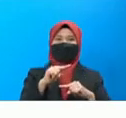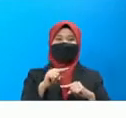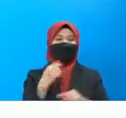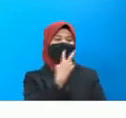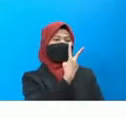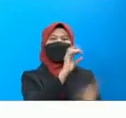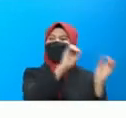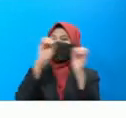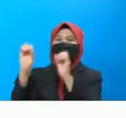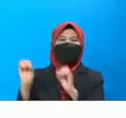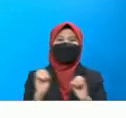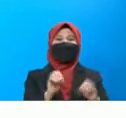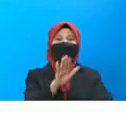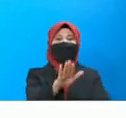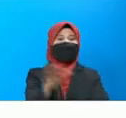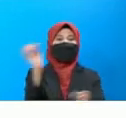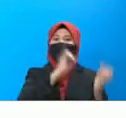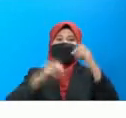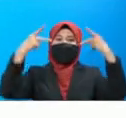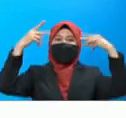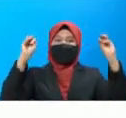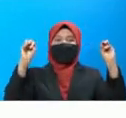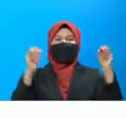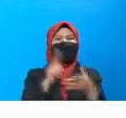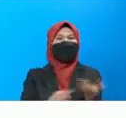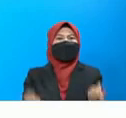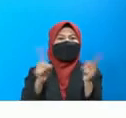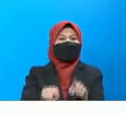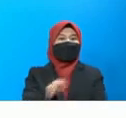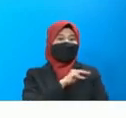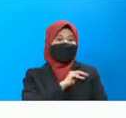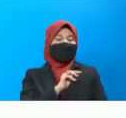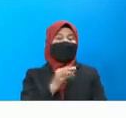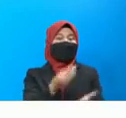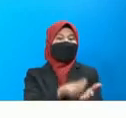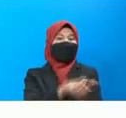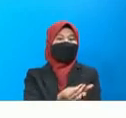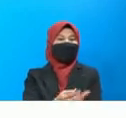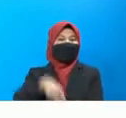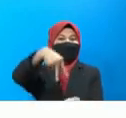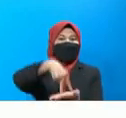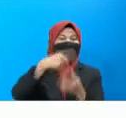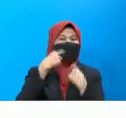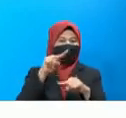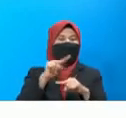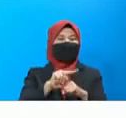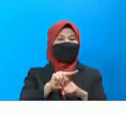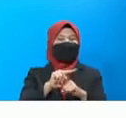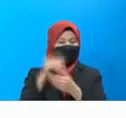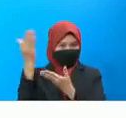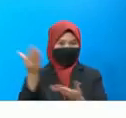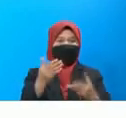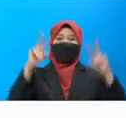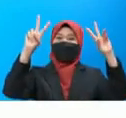merealisasikan usai itu Perdana Menteri Datuk Seri Ismail Sabri aku pada Jumat ditawarkan 7 transformasi palingan dan pentadbiran kerajaan